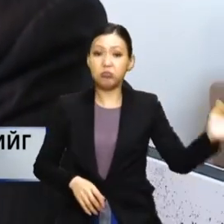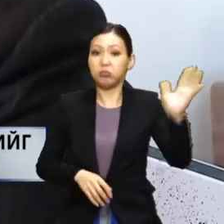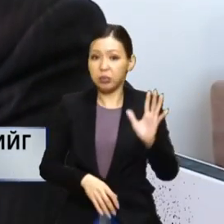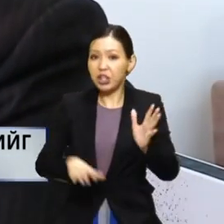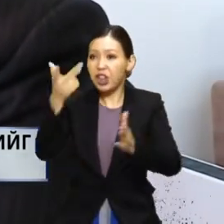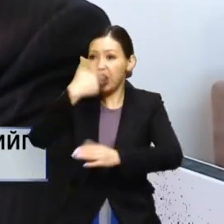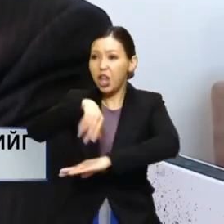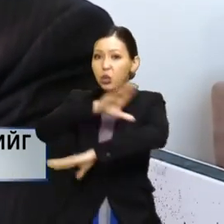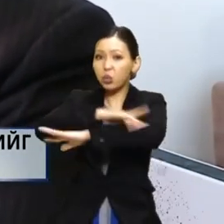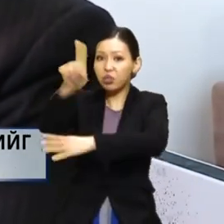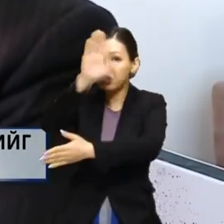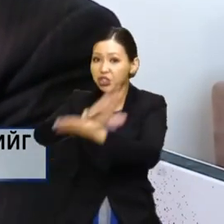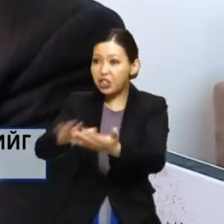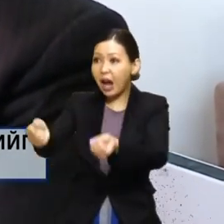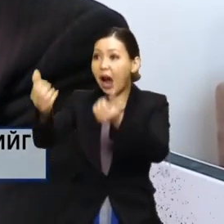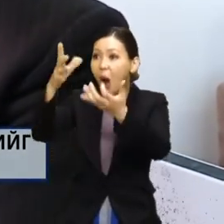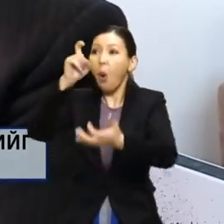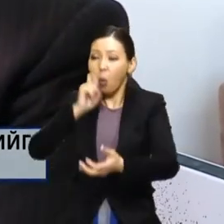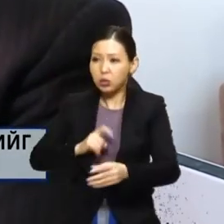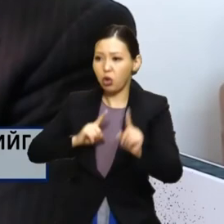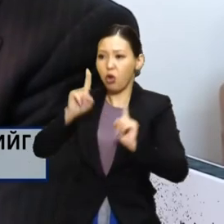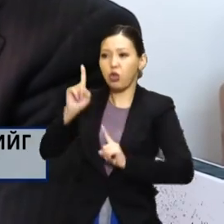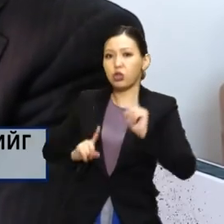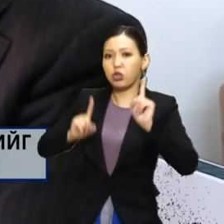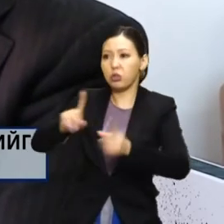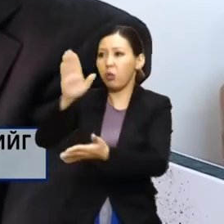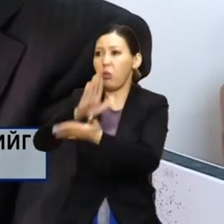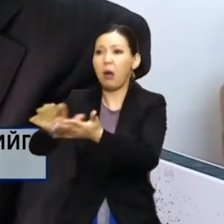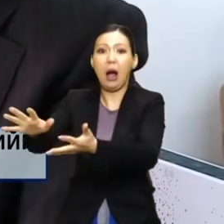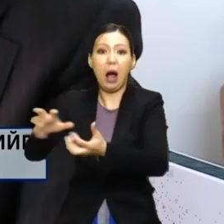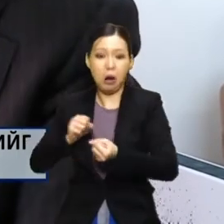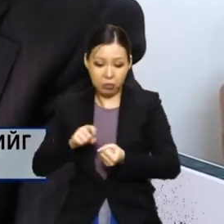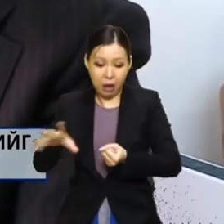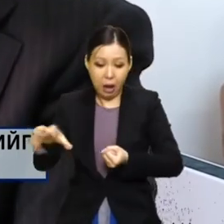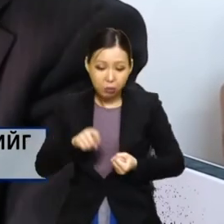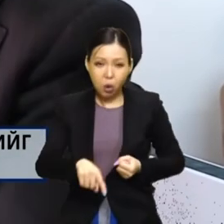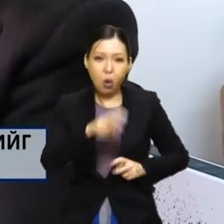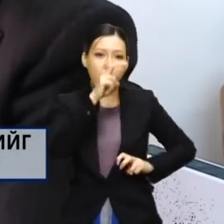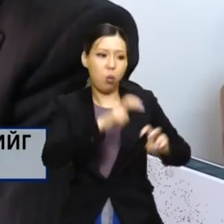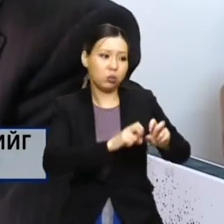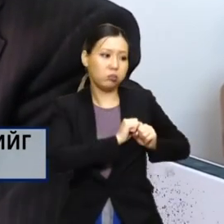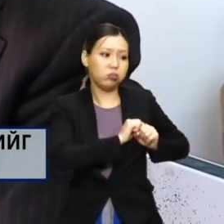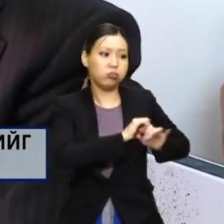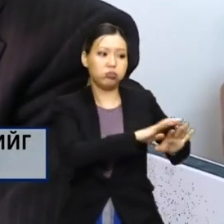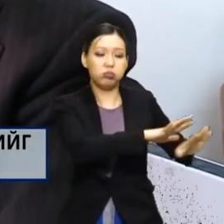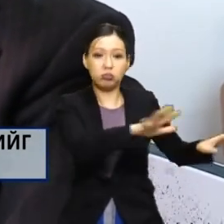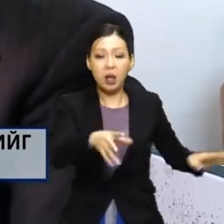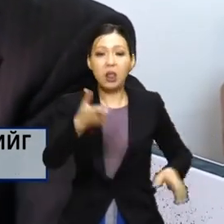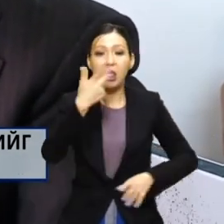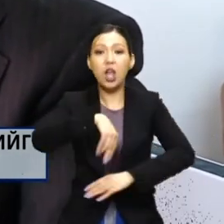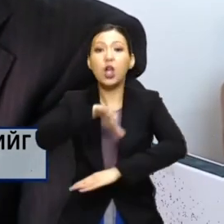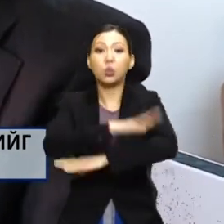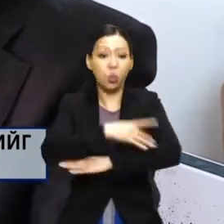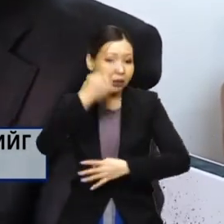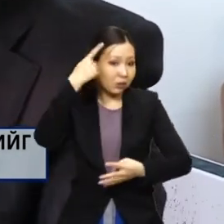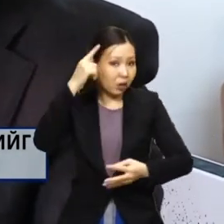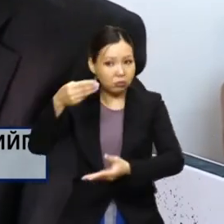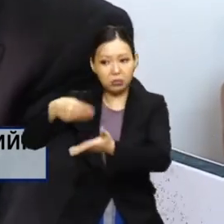байгаа шинэ мэдлэг инновацийн төлөө өрсөлддөг тэрийг үйлдвэрлэл рүү нэвтрээд нэвтрүүлээд их сургууль өөрөө тэнцсэн тодорхой